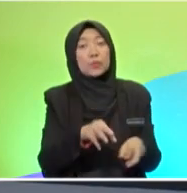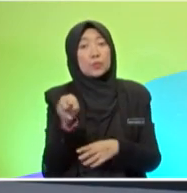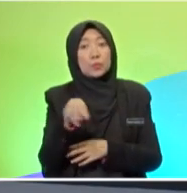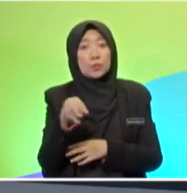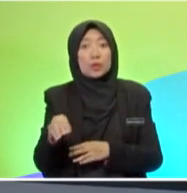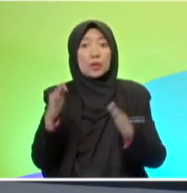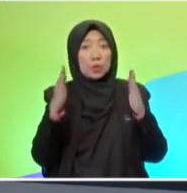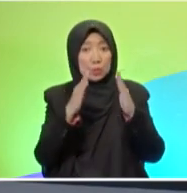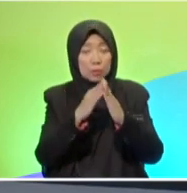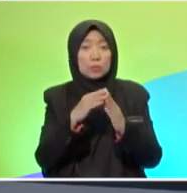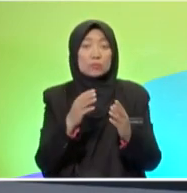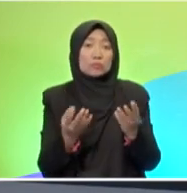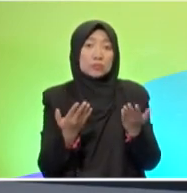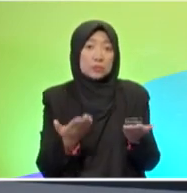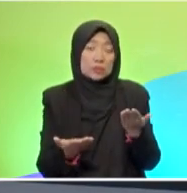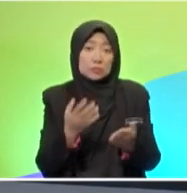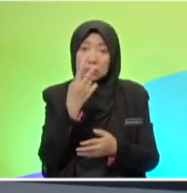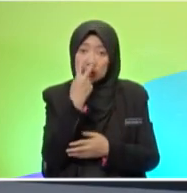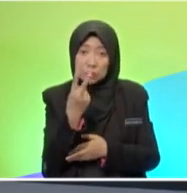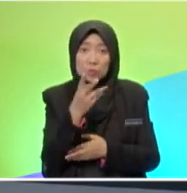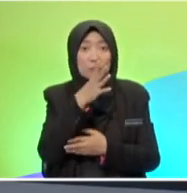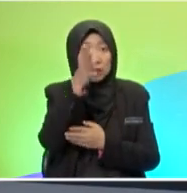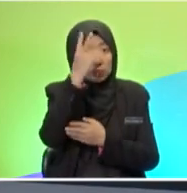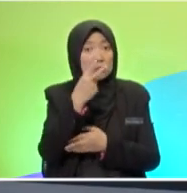mungkin ada ibu bapak juga yang sedang menonton